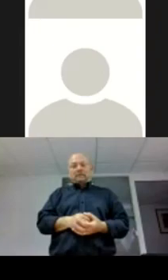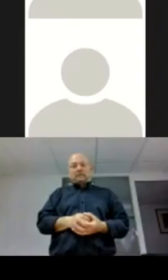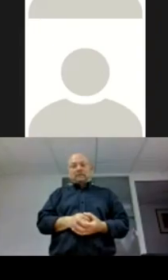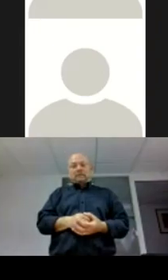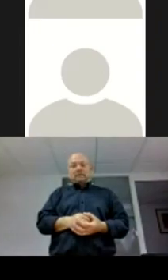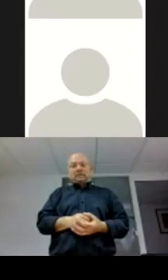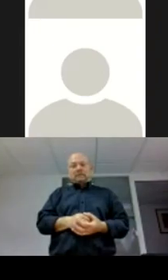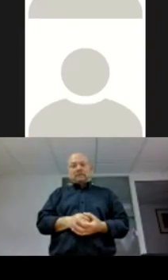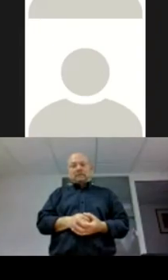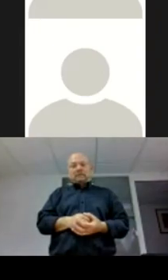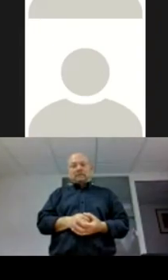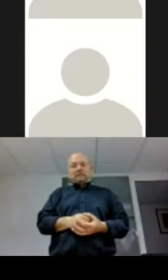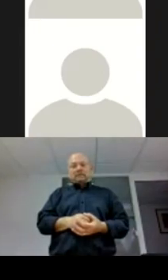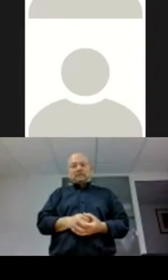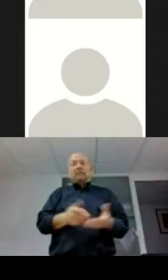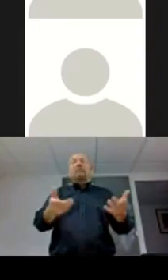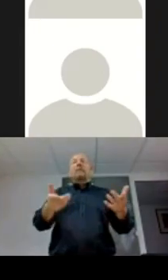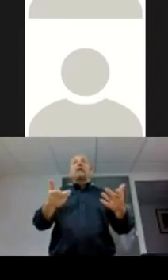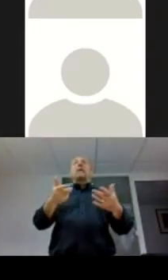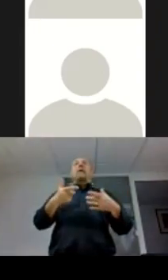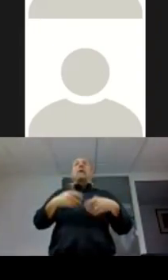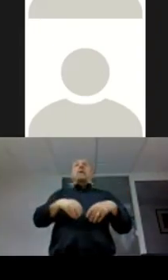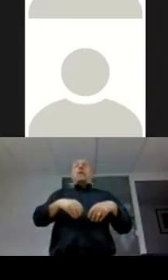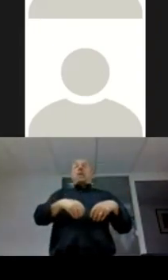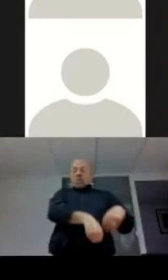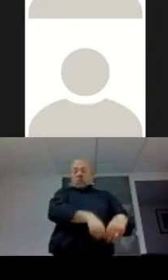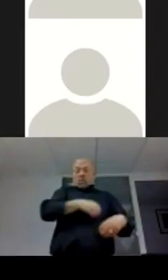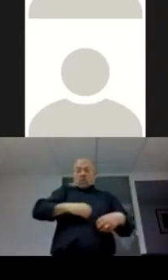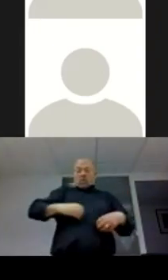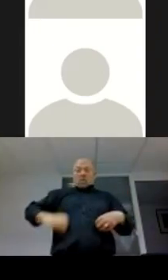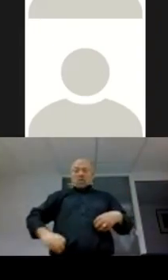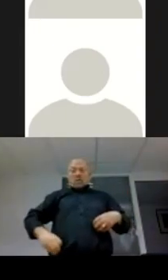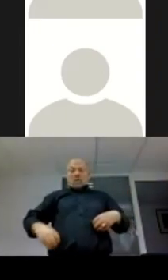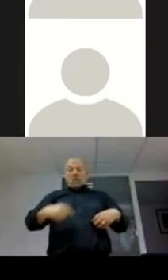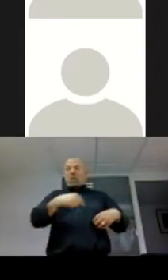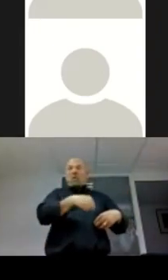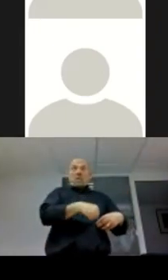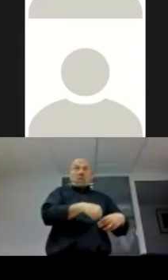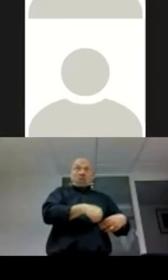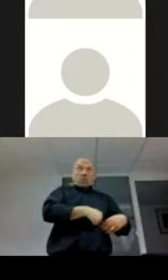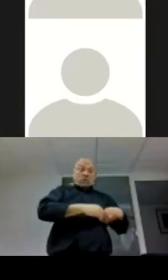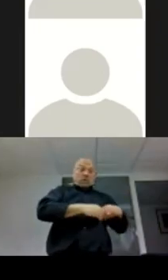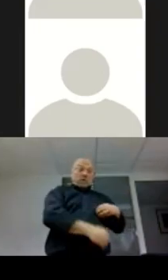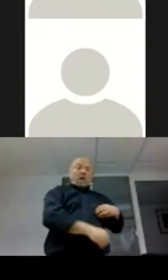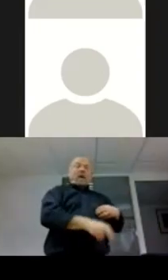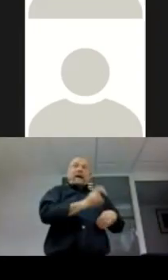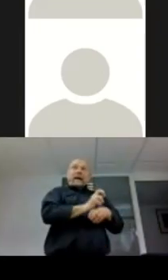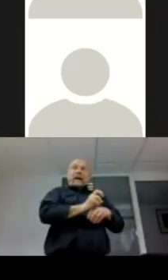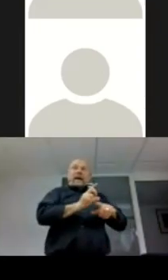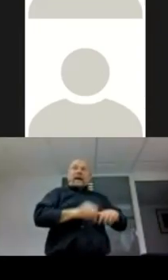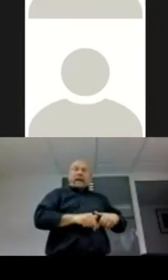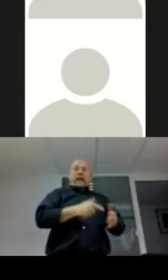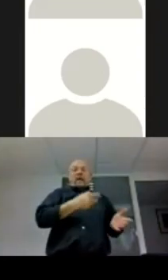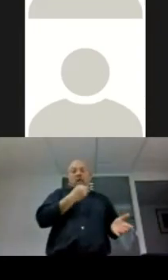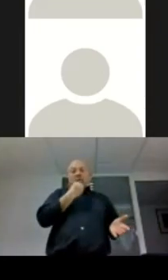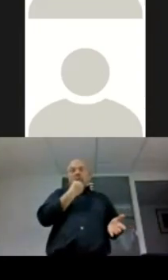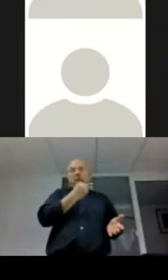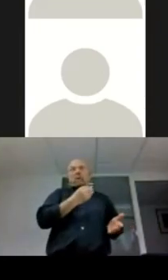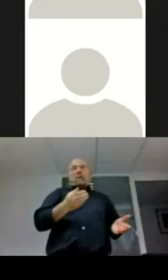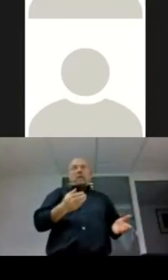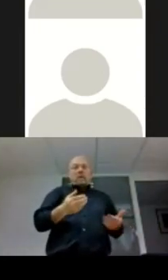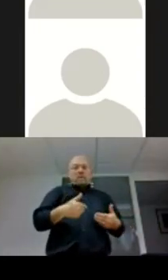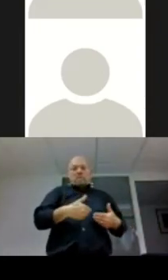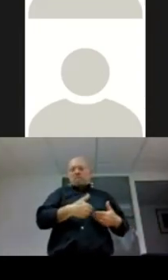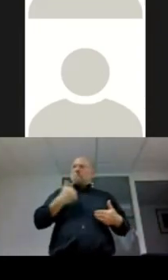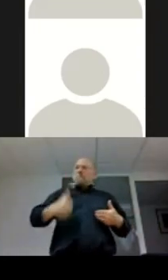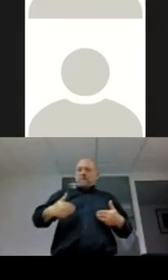que tant qu'on garde la partie gauche du côlon, et notamment le sigmoïde et le rectum, la